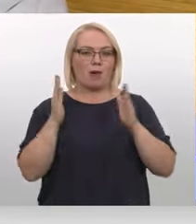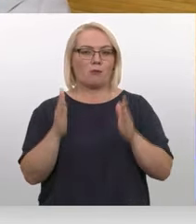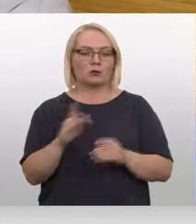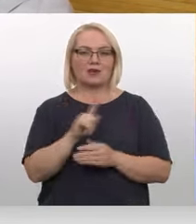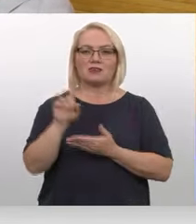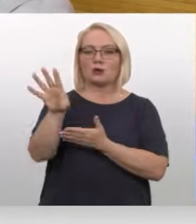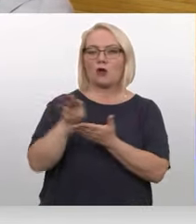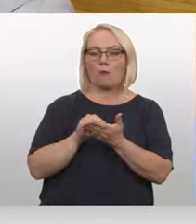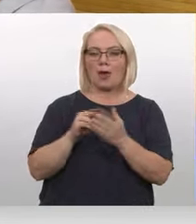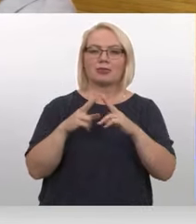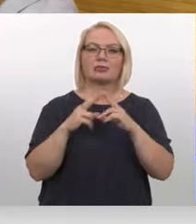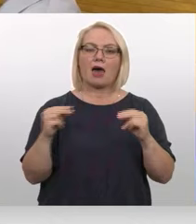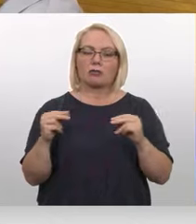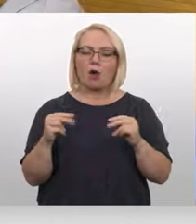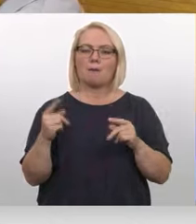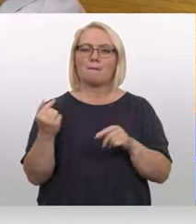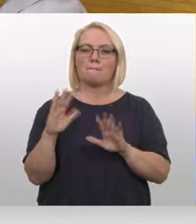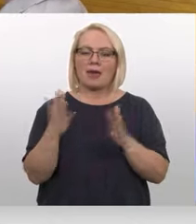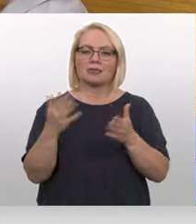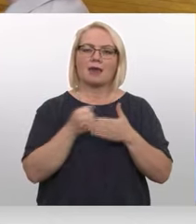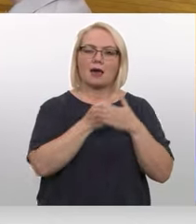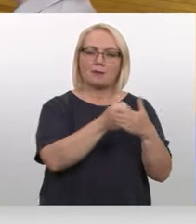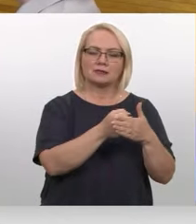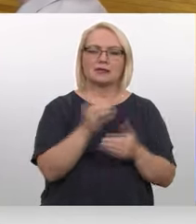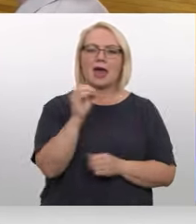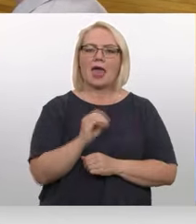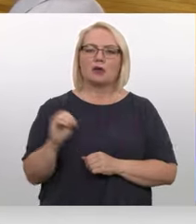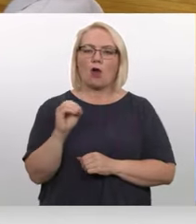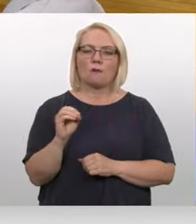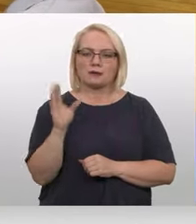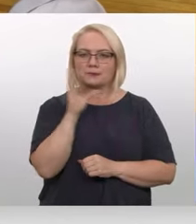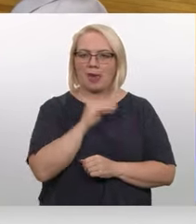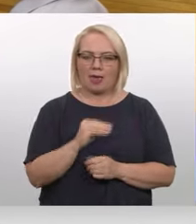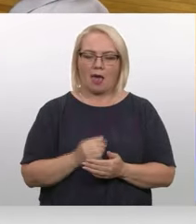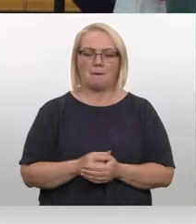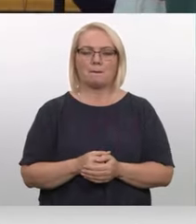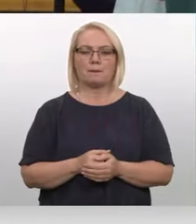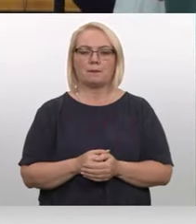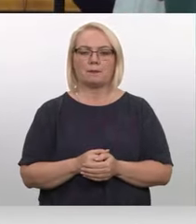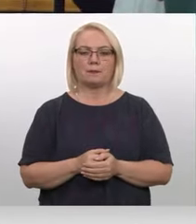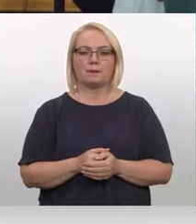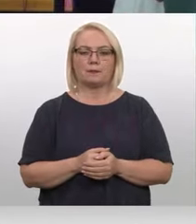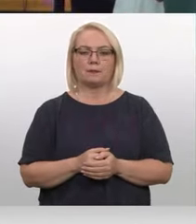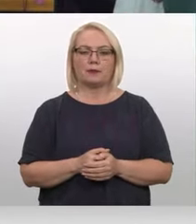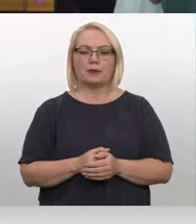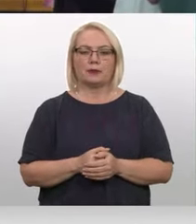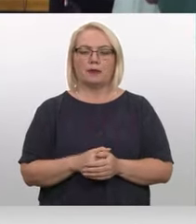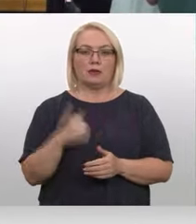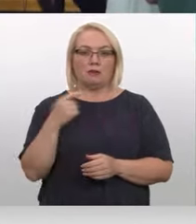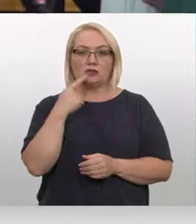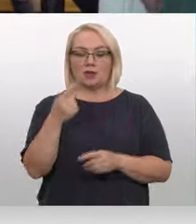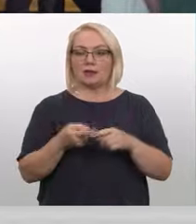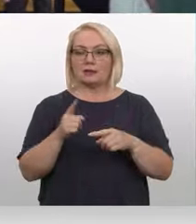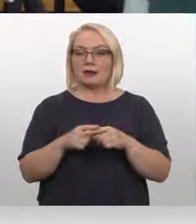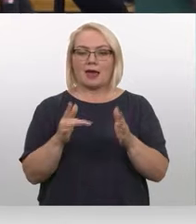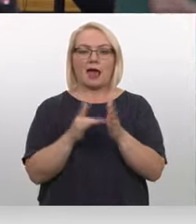Eiropā NATO, bet gan to atbalstīt ar Eiropas resursiem. Paskatīsimies. What kind of resources? Tātad, kādi